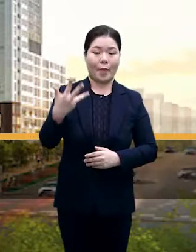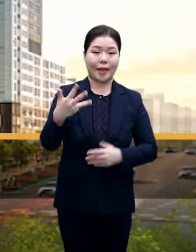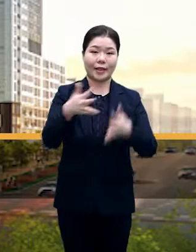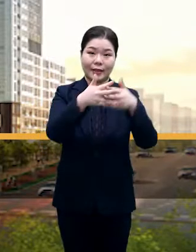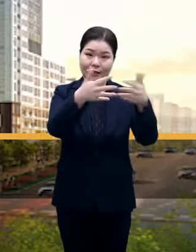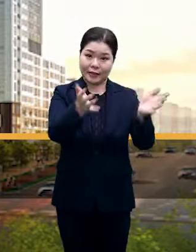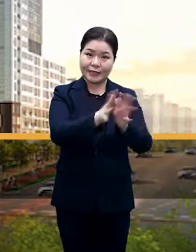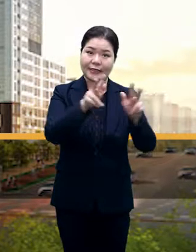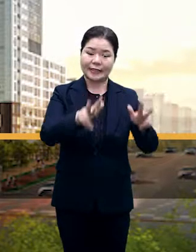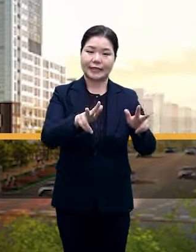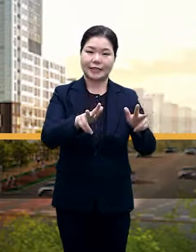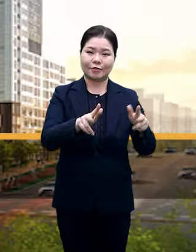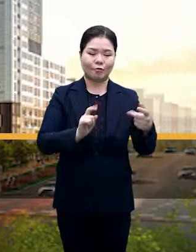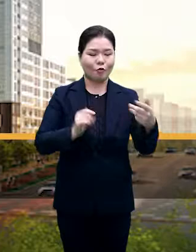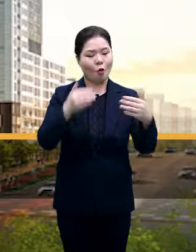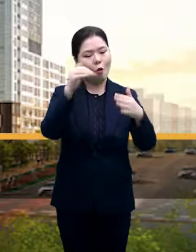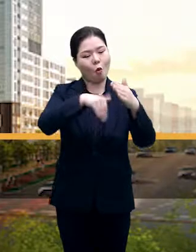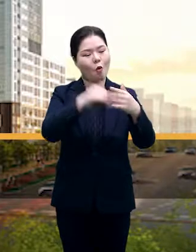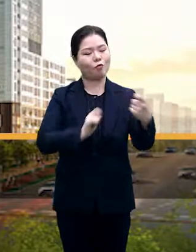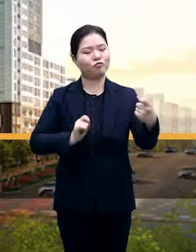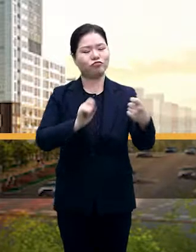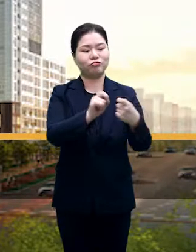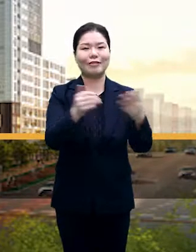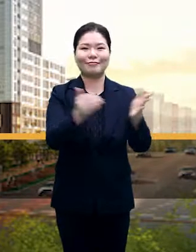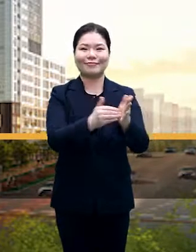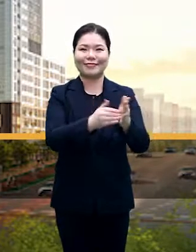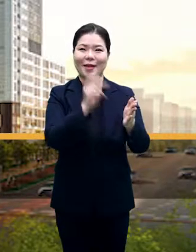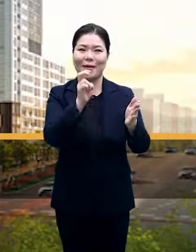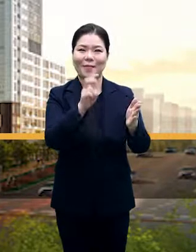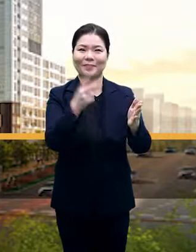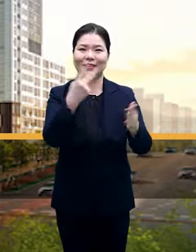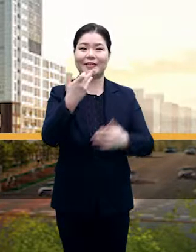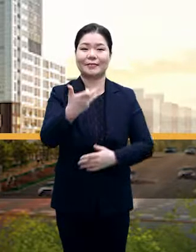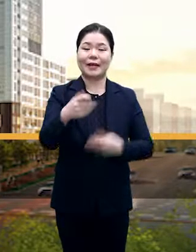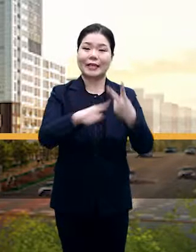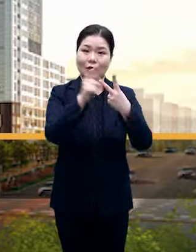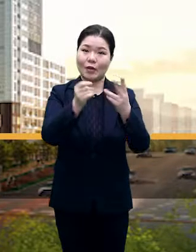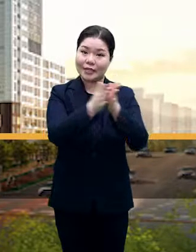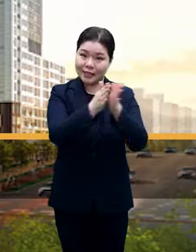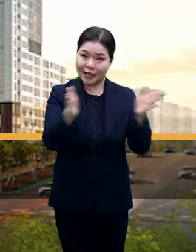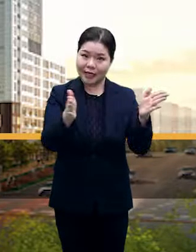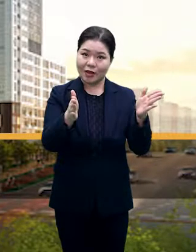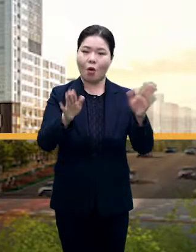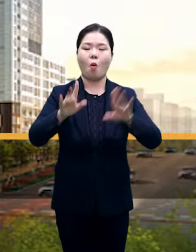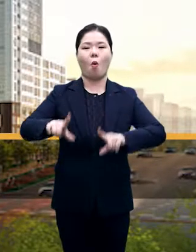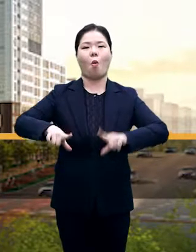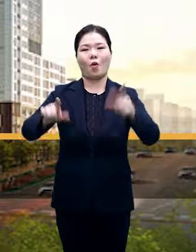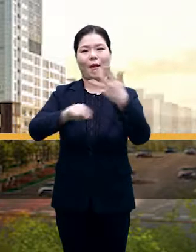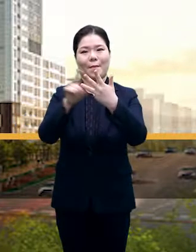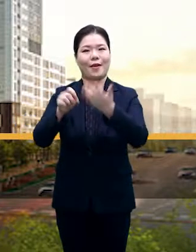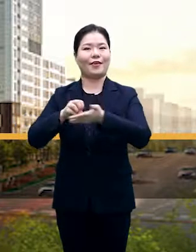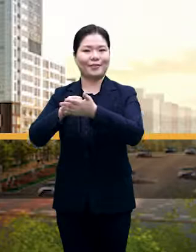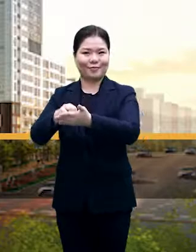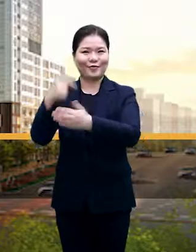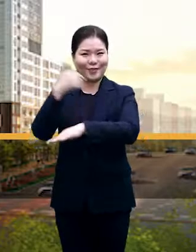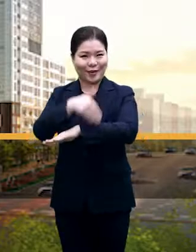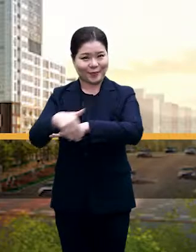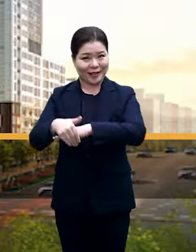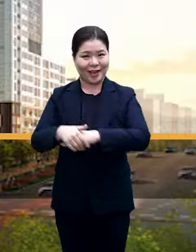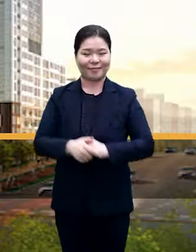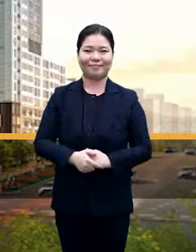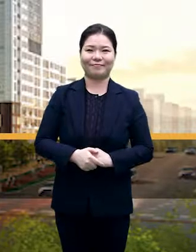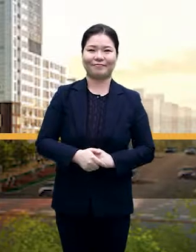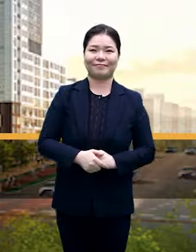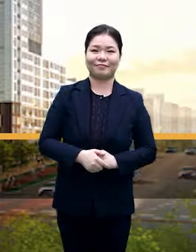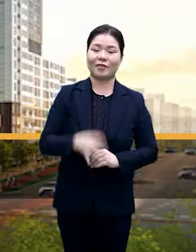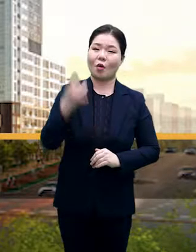8단지는 현재 외부 마감 공사 진행 중으로 2018년 2월 착공해서 올해 8월 입주